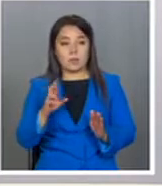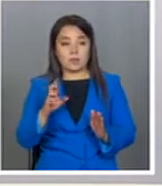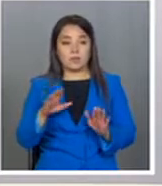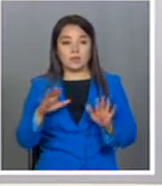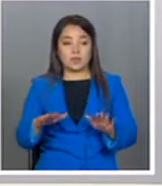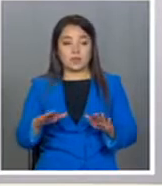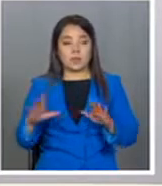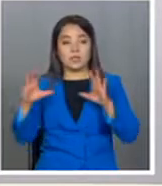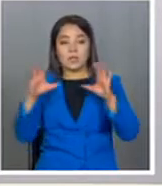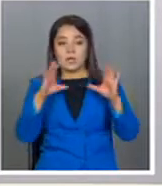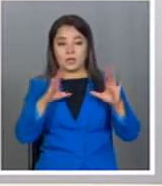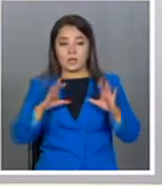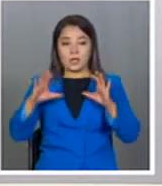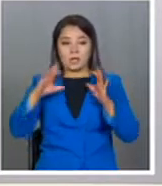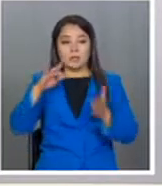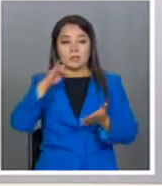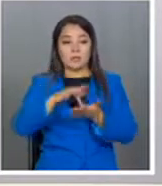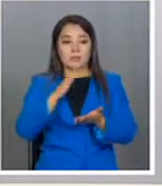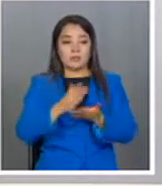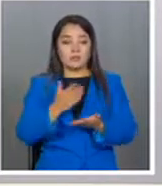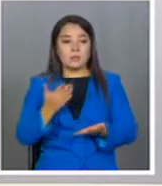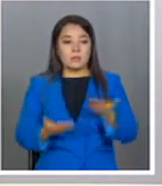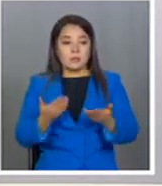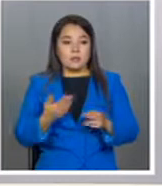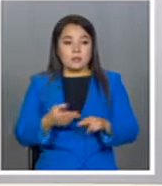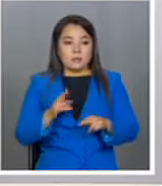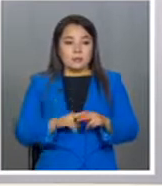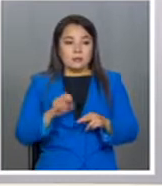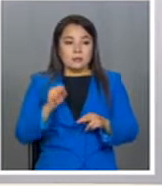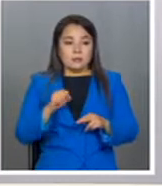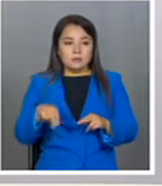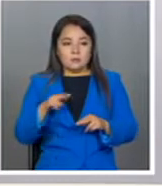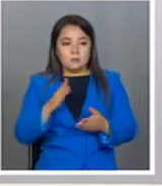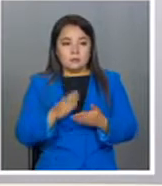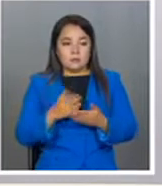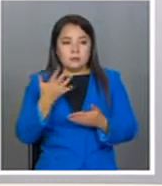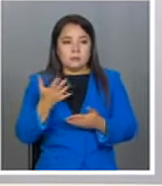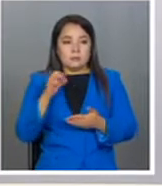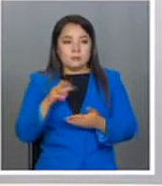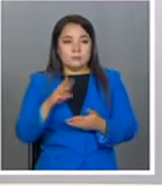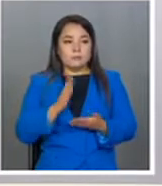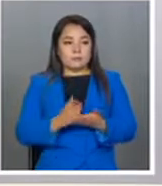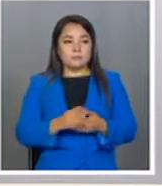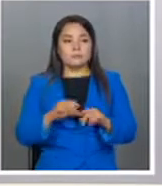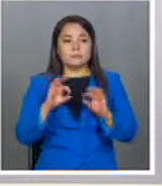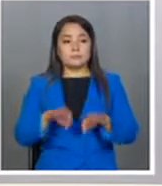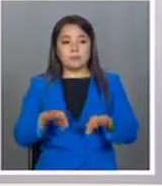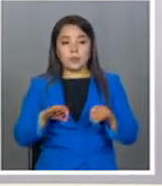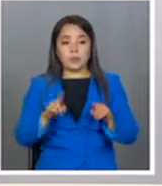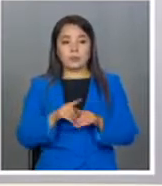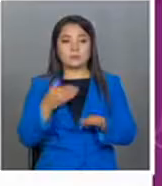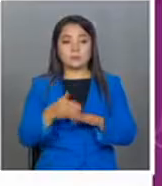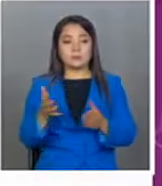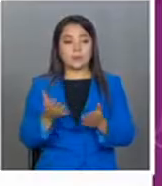шеңбердің центрі. Егер AD тең 5 сантиметр болса, онда фигураның боялған бөлігінің ауданын